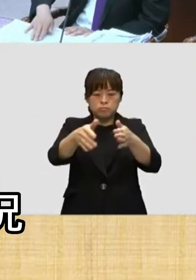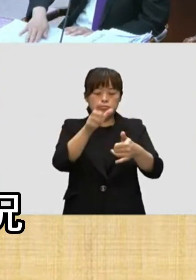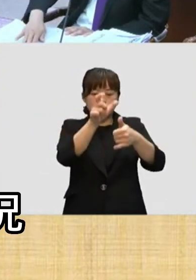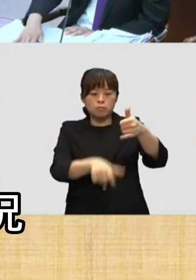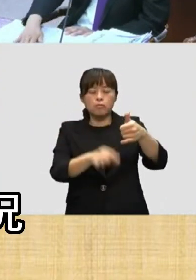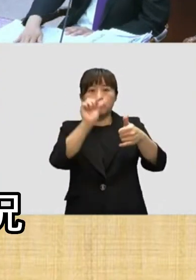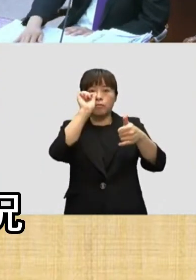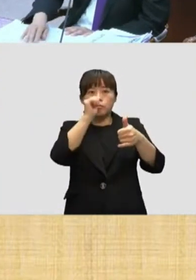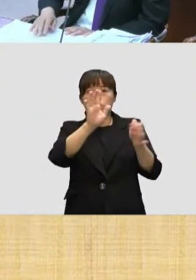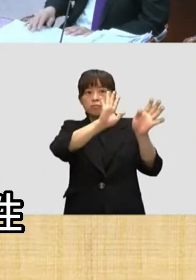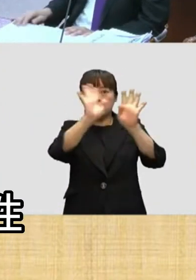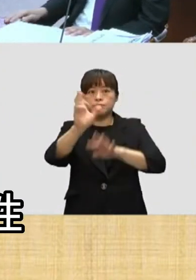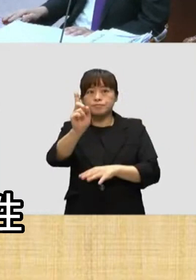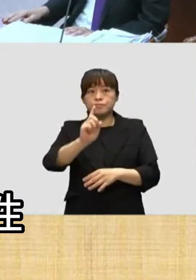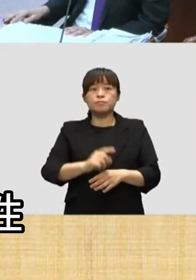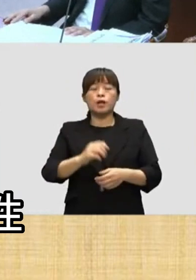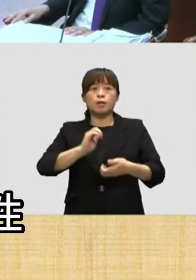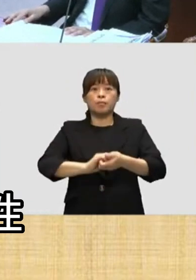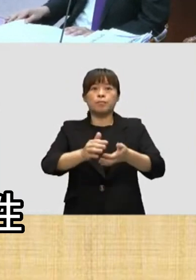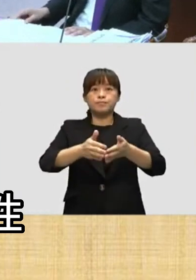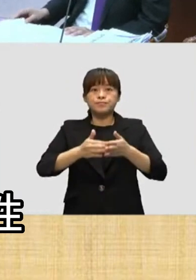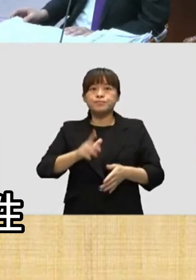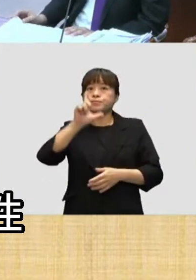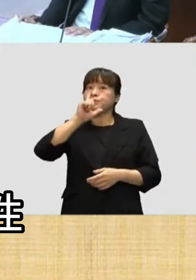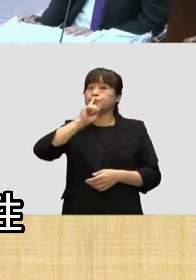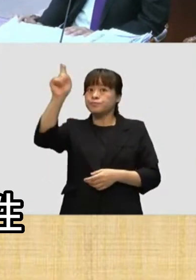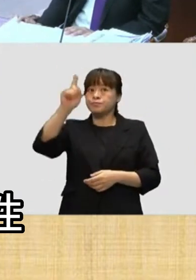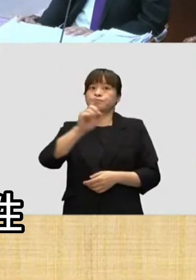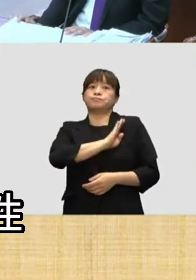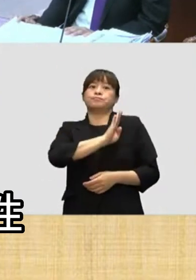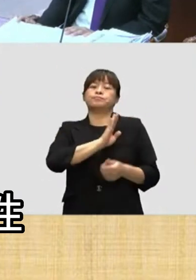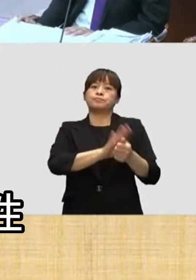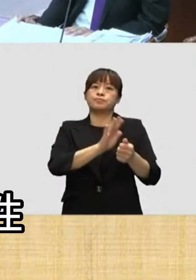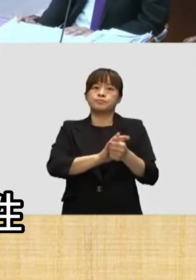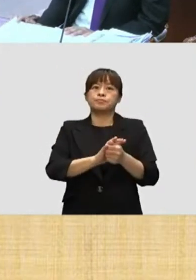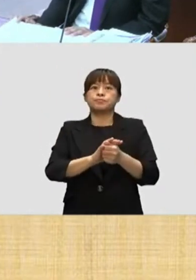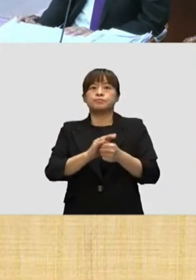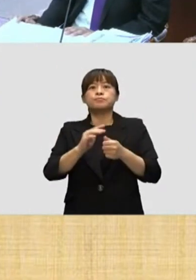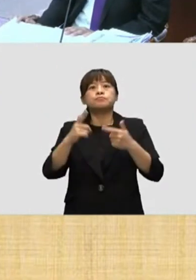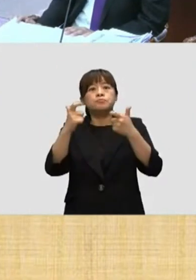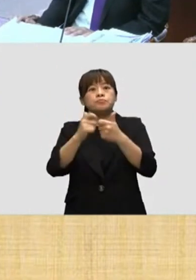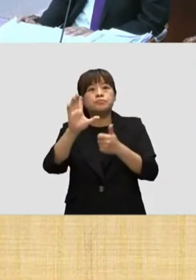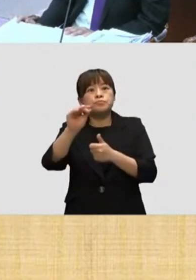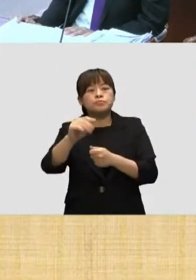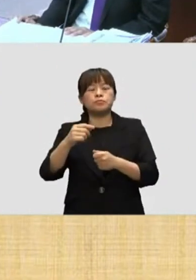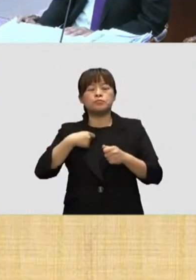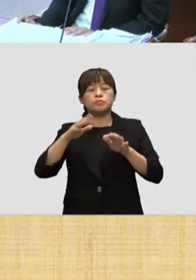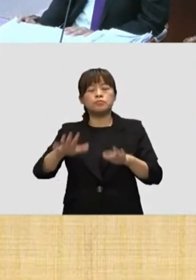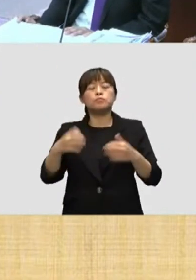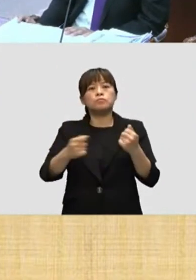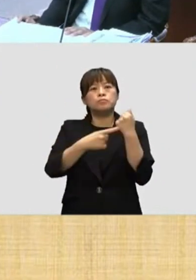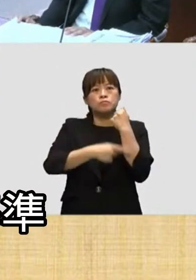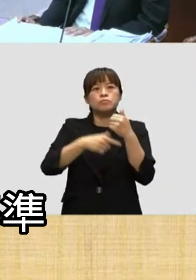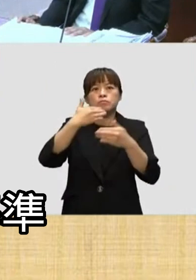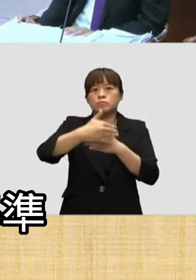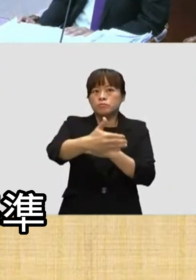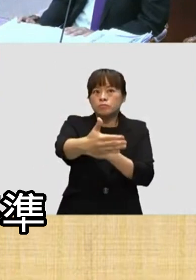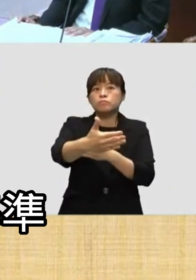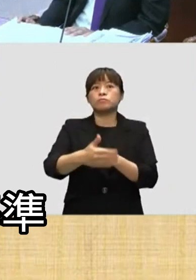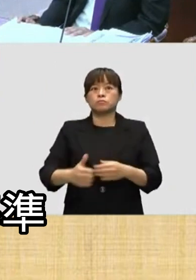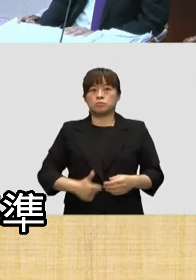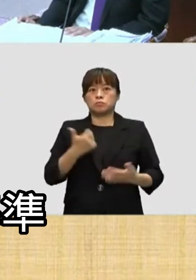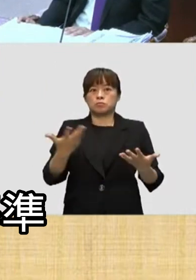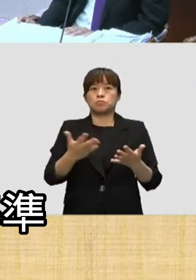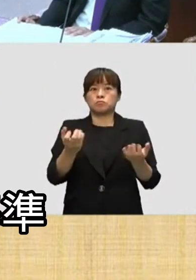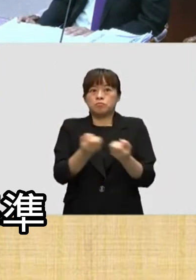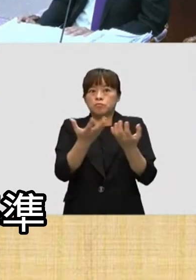的特别情况、必要的上诉审查、罪行相当性。不过，现行法的程序以及实务发展